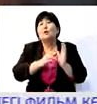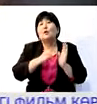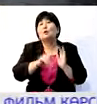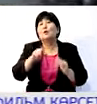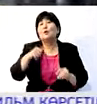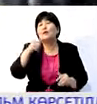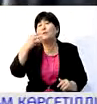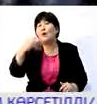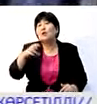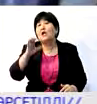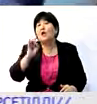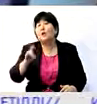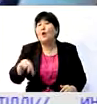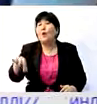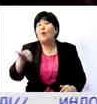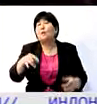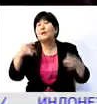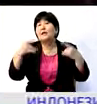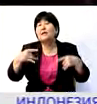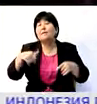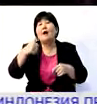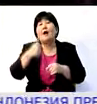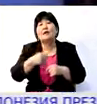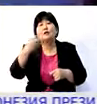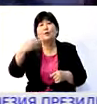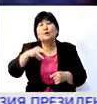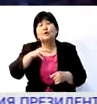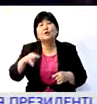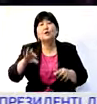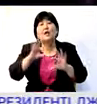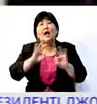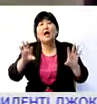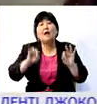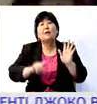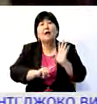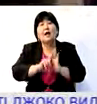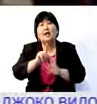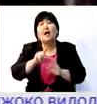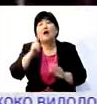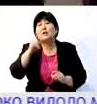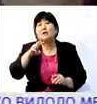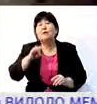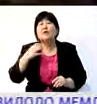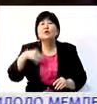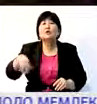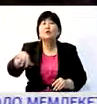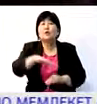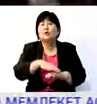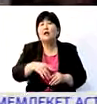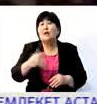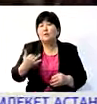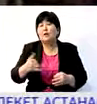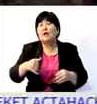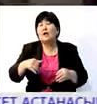1991 жылдың 30 сәуірінде облыстық телеарна алғаш рет 30 минуттық хабармен эфирге шықты. Ал 1 мамырда сыр жұртшылығы орталық алаңдағы